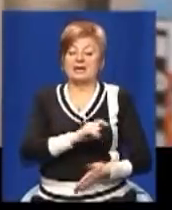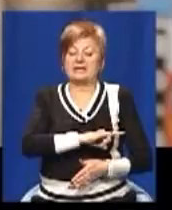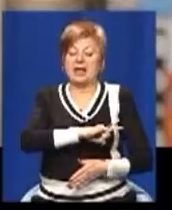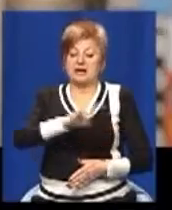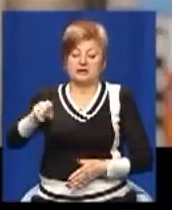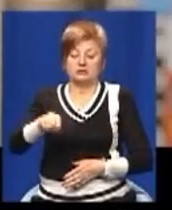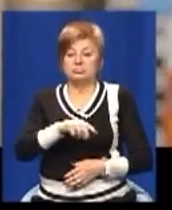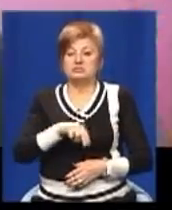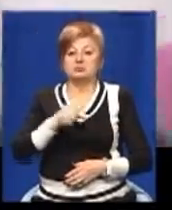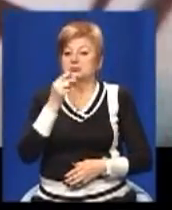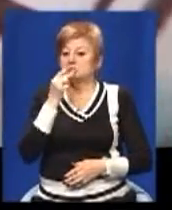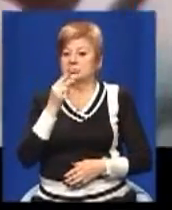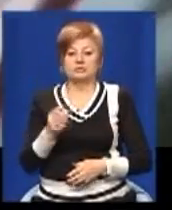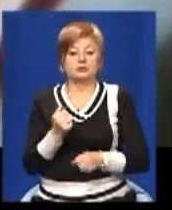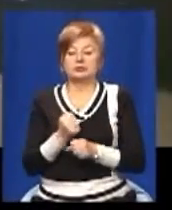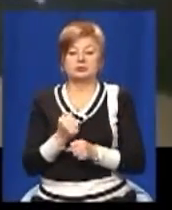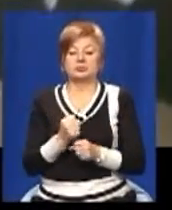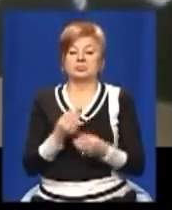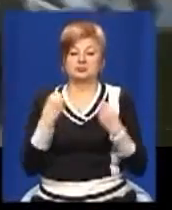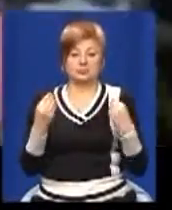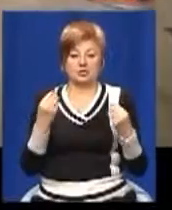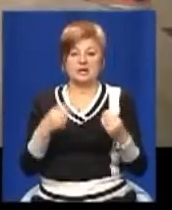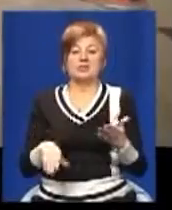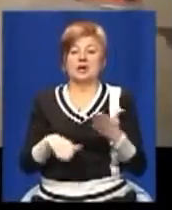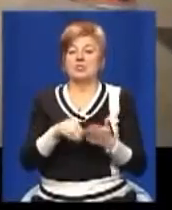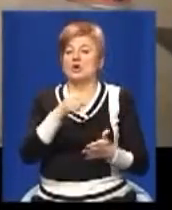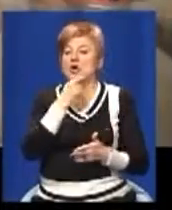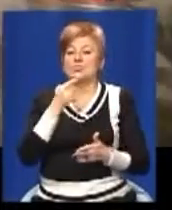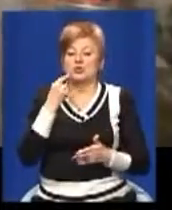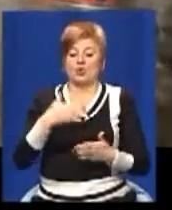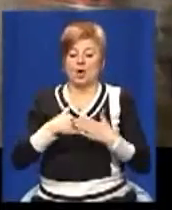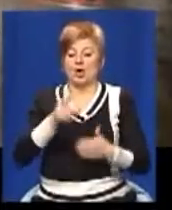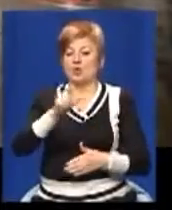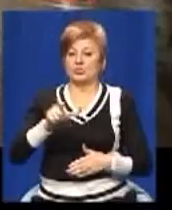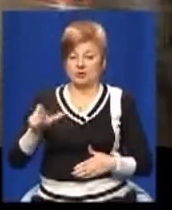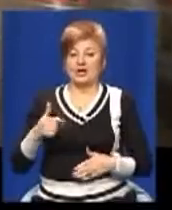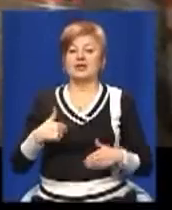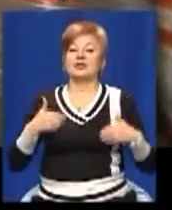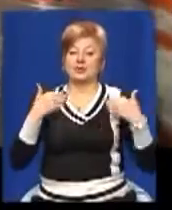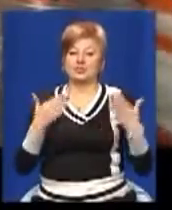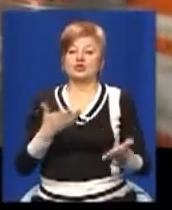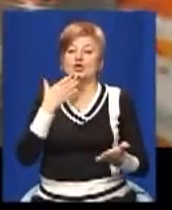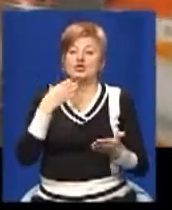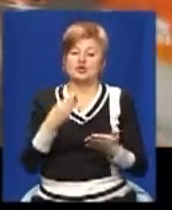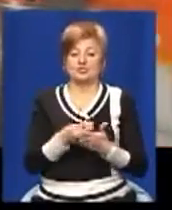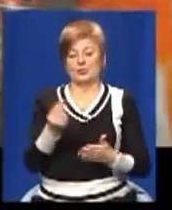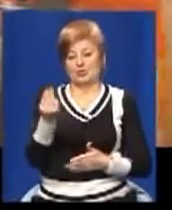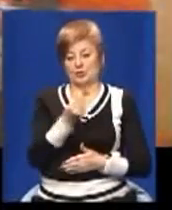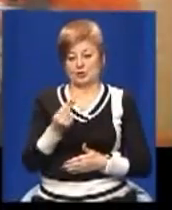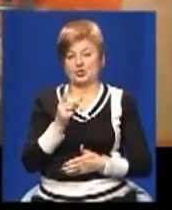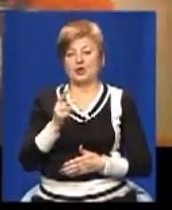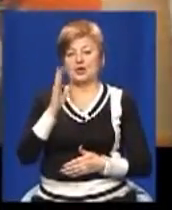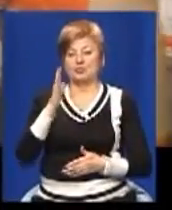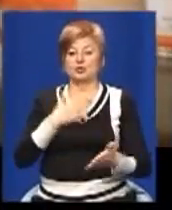Цей шедевр був створений за 4 дня за допомогою багатьох добровольців. А я бажаю вам створювати власні шедеври, які